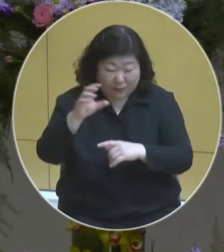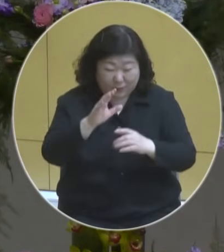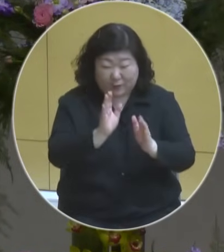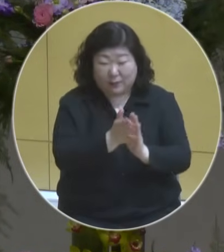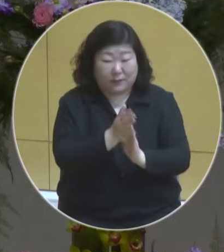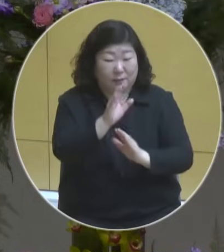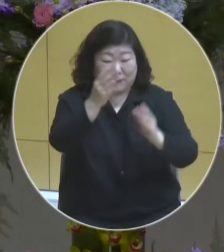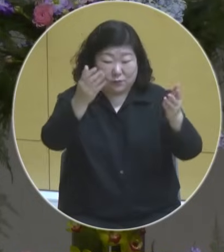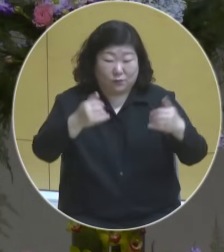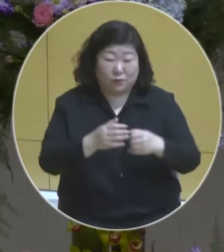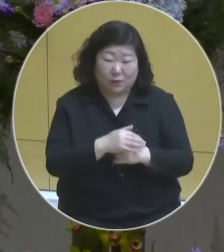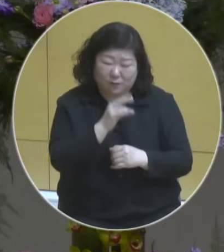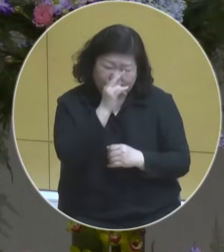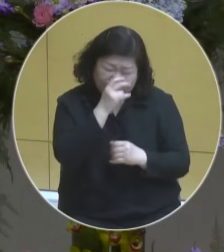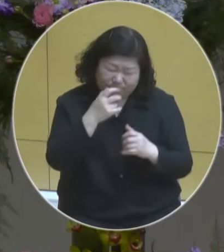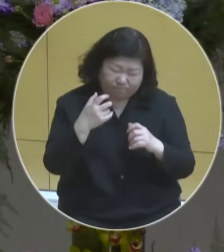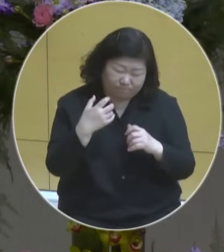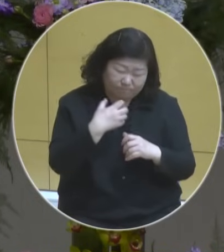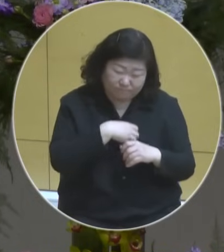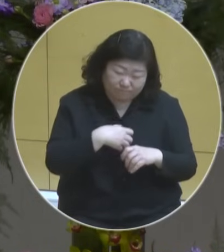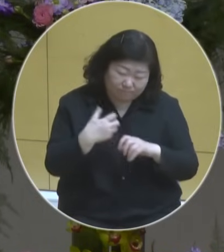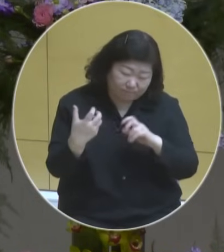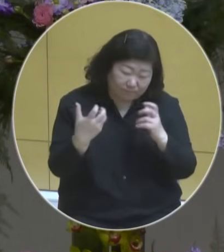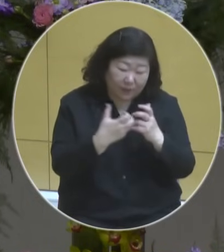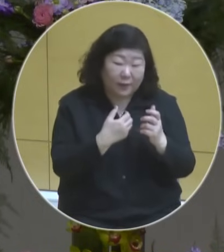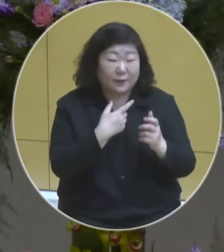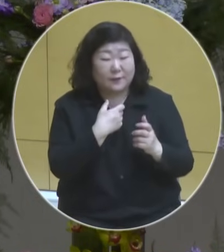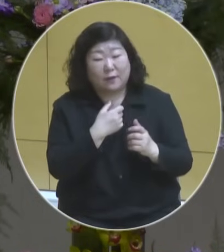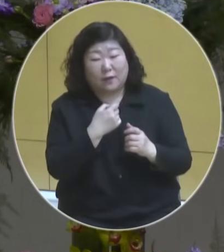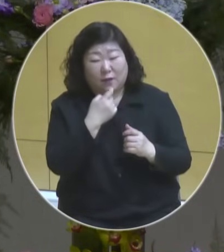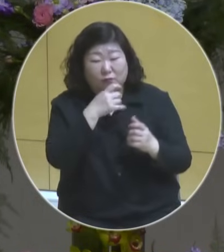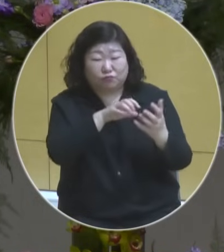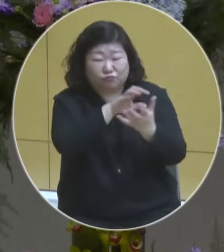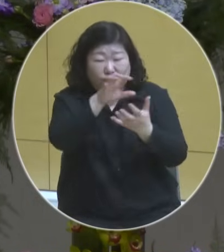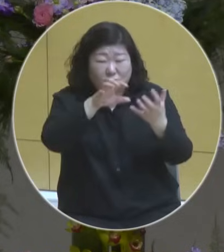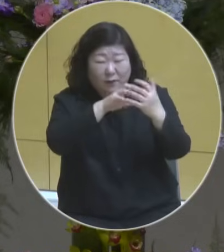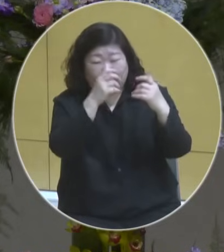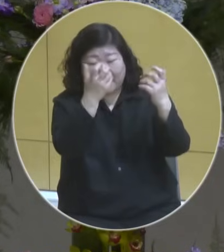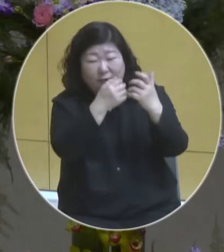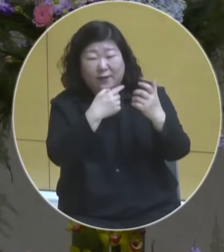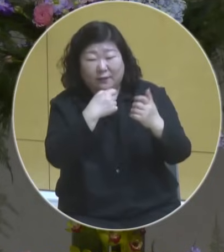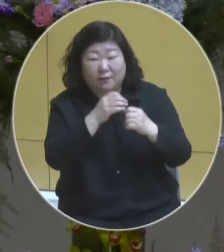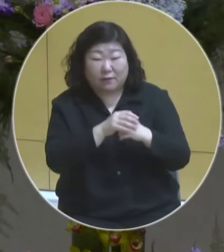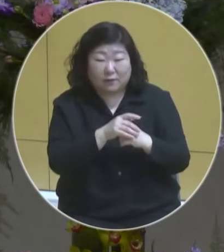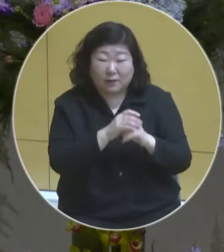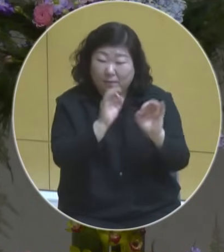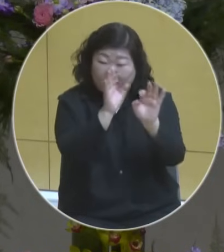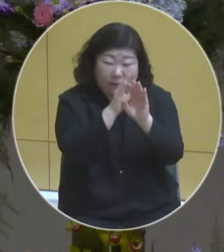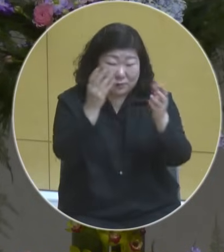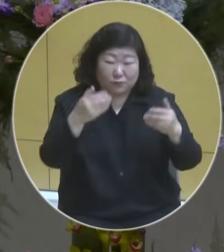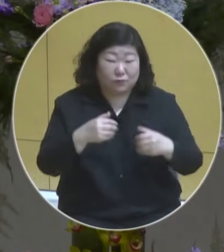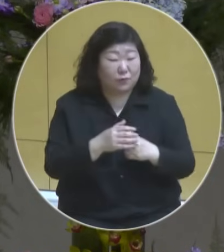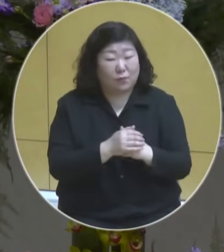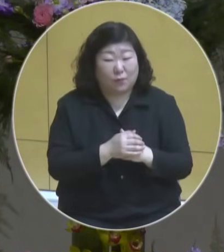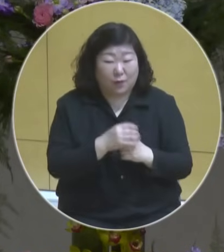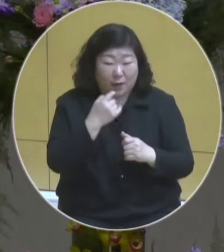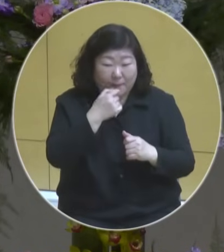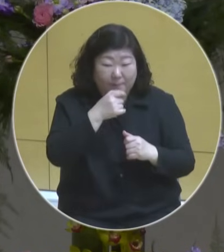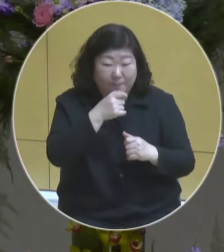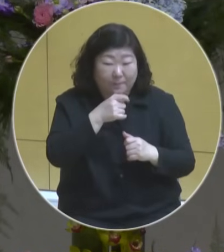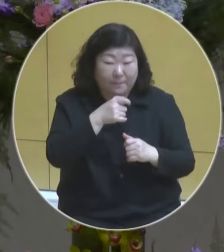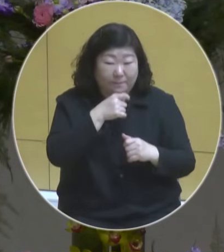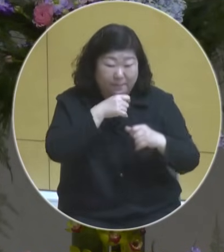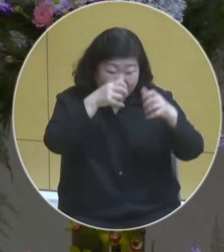가득찬이 하늘을 구름과 키운 그 하늘을 구름 없는 하늘처럼 맑게 만들어 주셨고 비온 뒤에 새 풀이